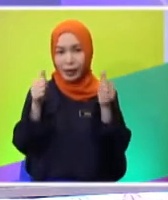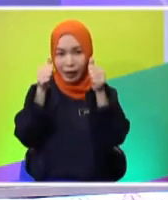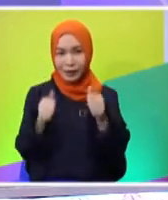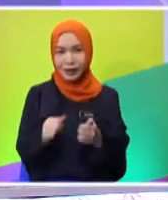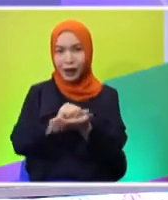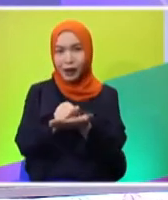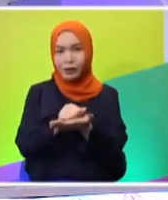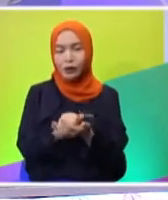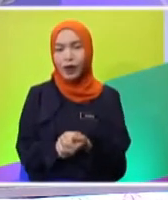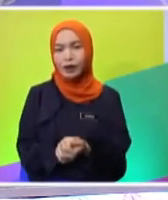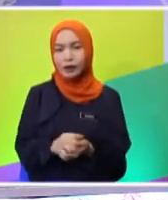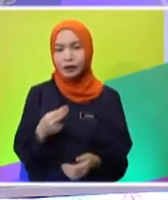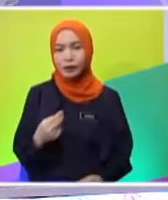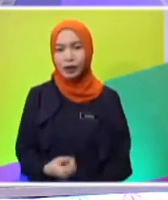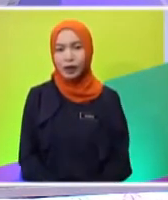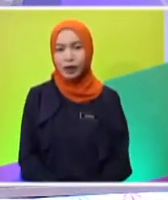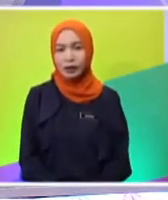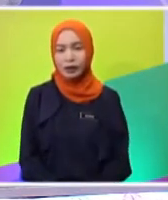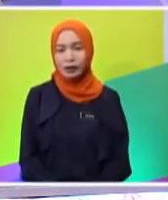bekasbandung warna